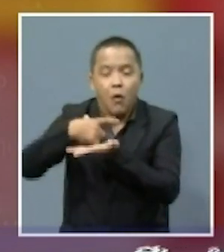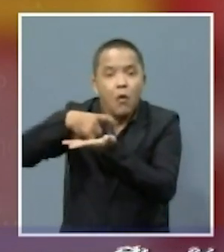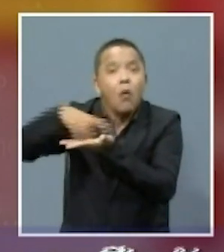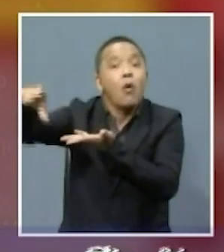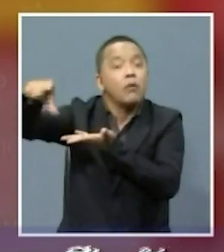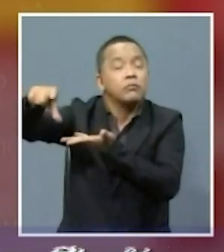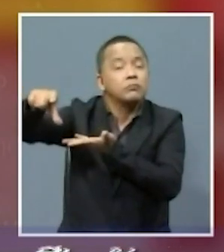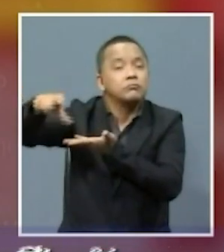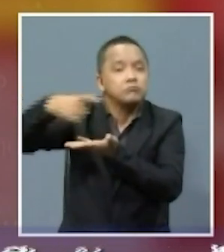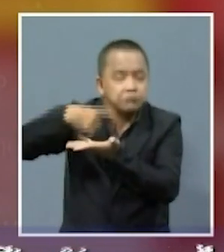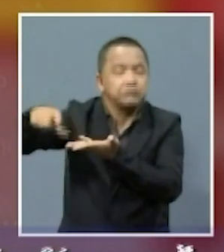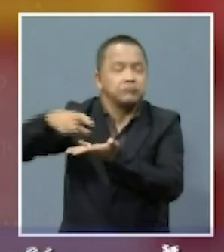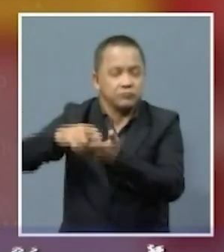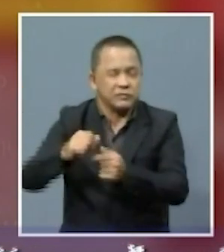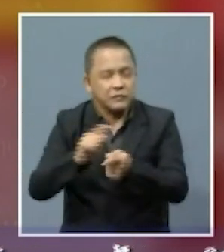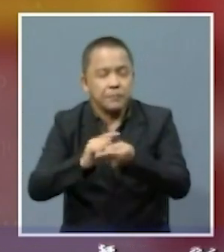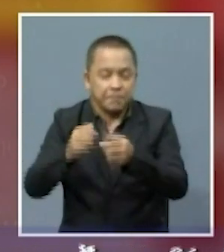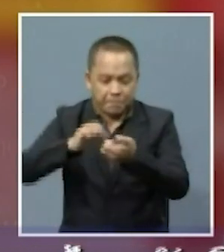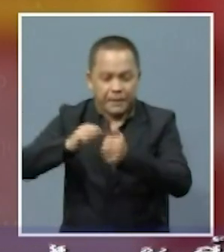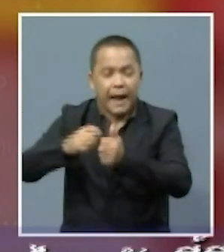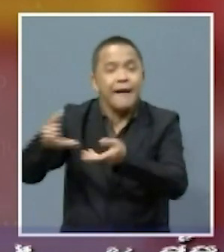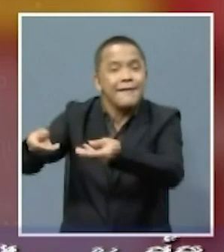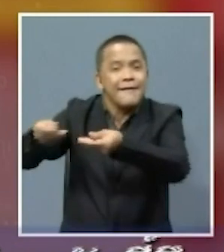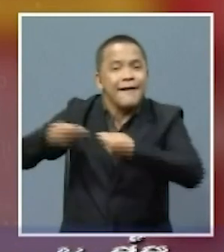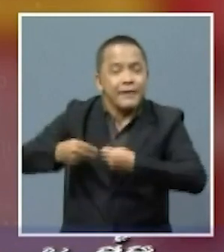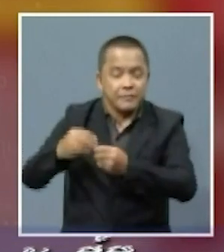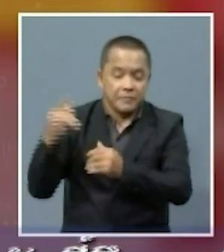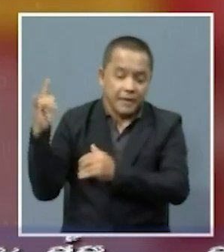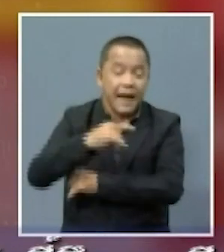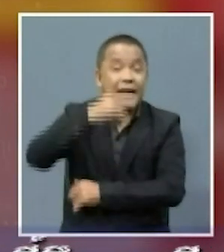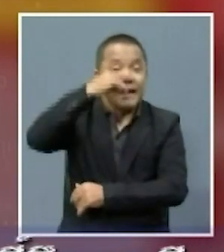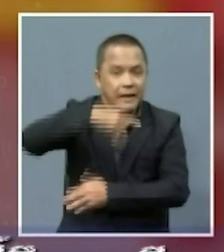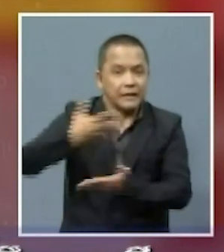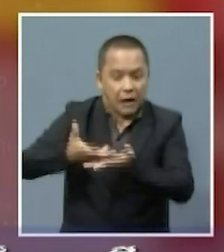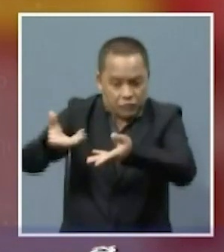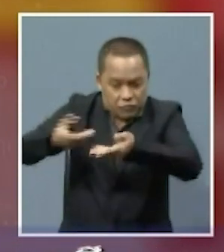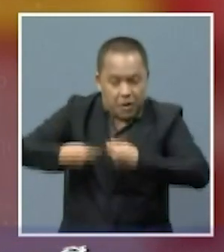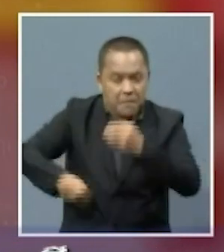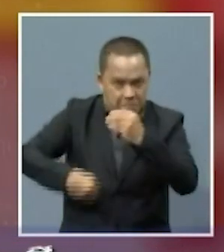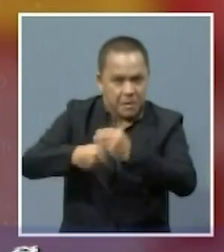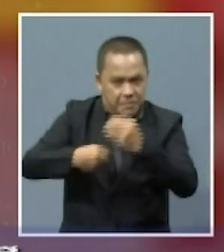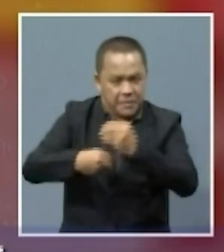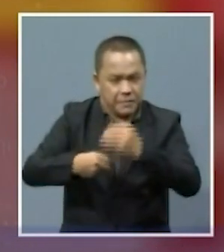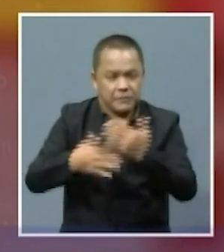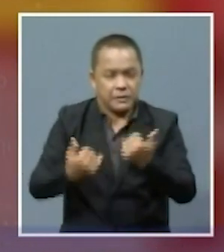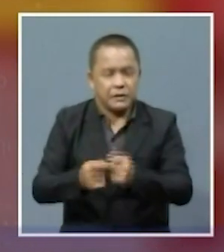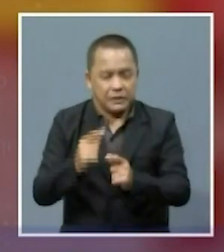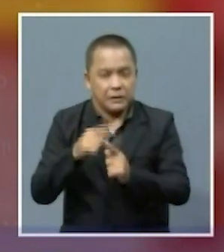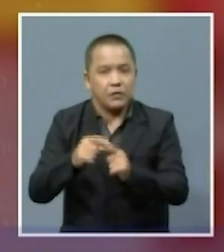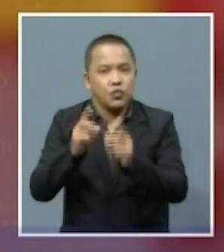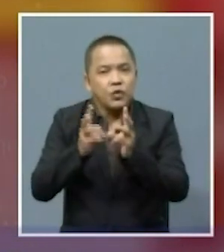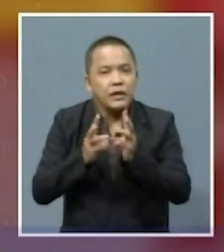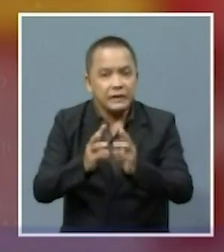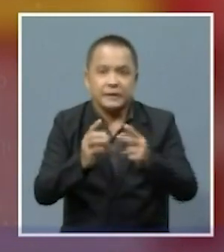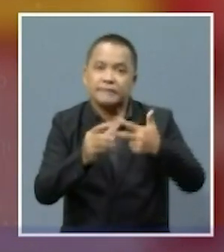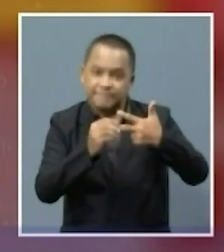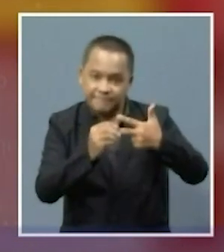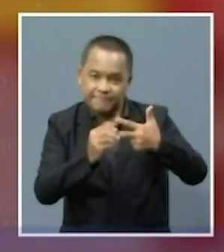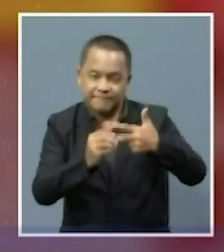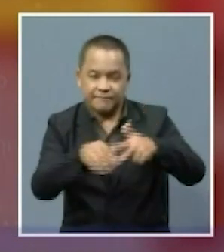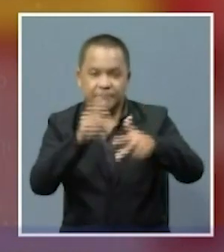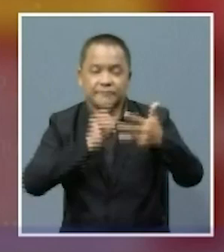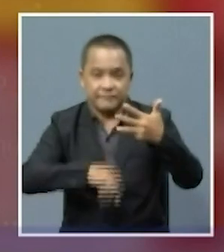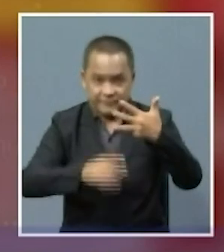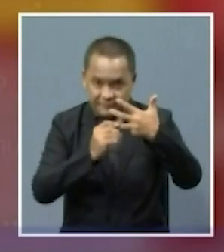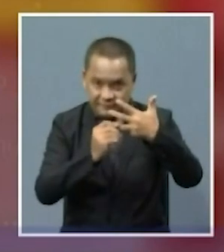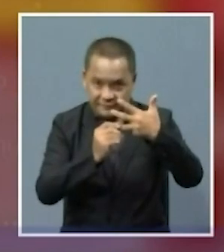ปให้ก่อนนะคะจะได้คลี่คลายปัญหาตรงนั้นแล้วเดี๋ยวมาอยู่เมืองไทยเนี่ยจะให้เงินเยอะเลยจะดูแลอย่างดีนี่คือหลักการของมิจฉาชี